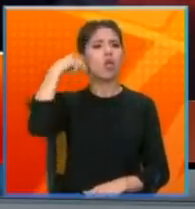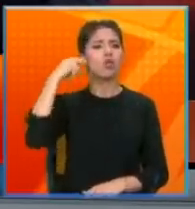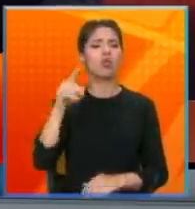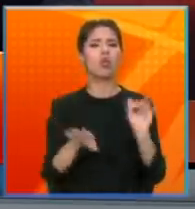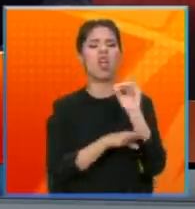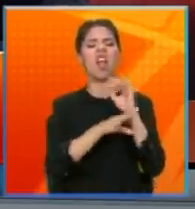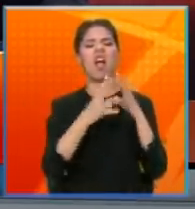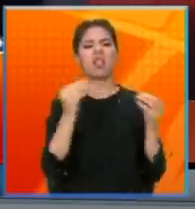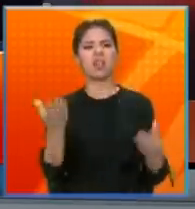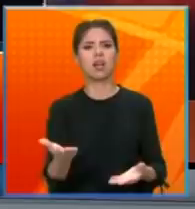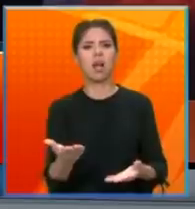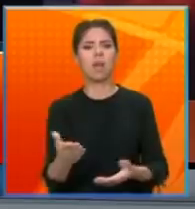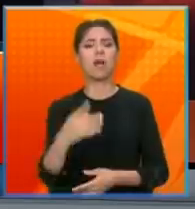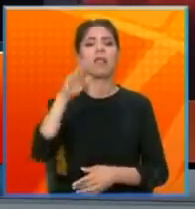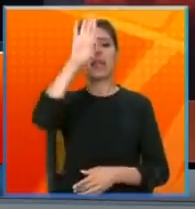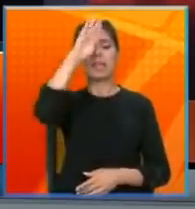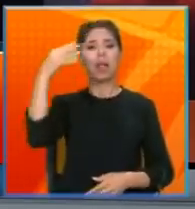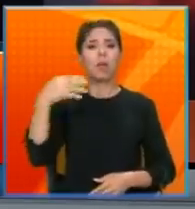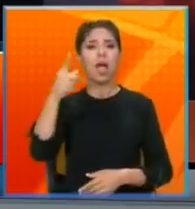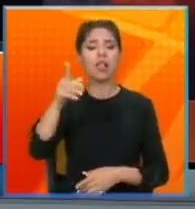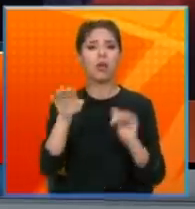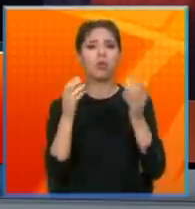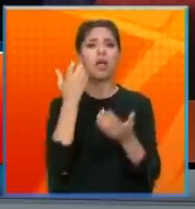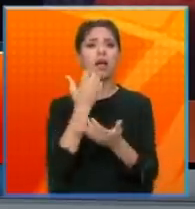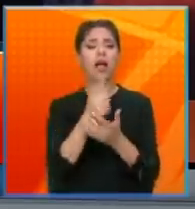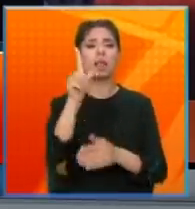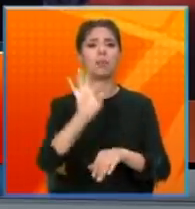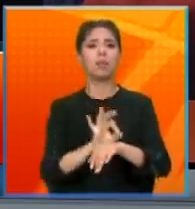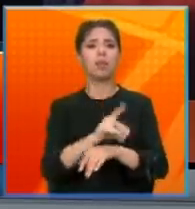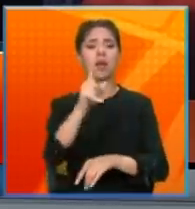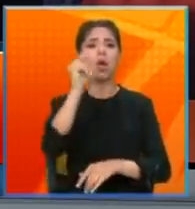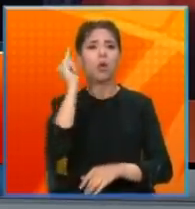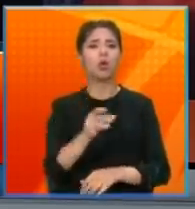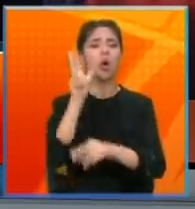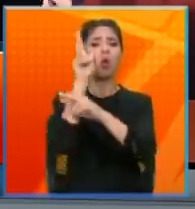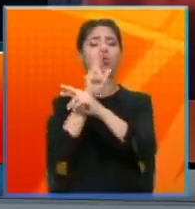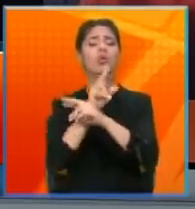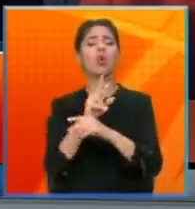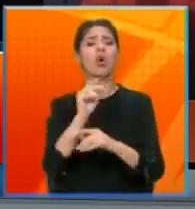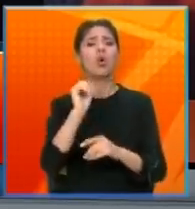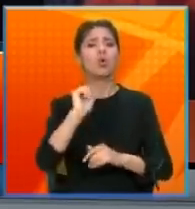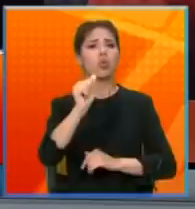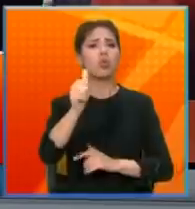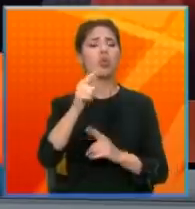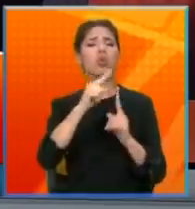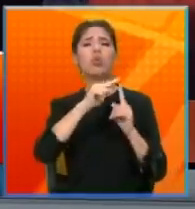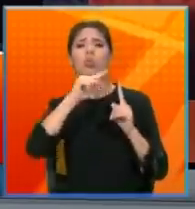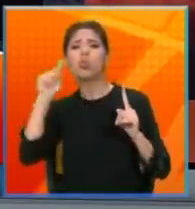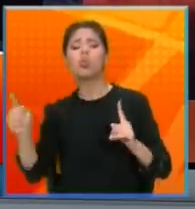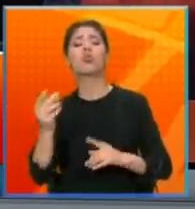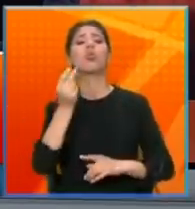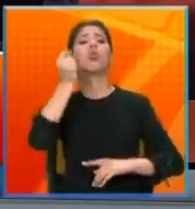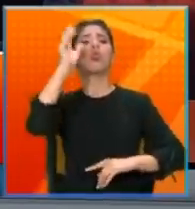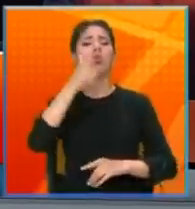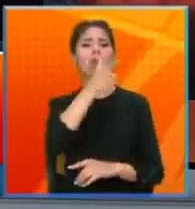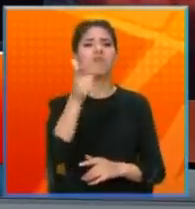Suriyeli hayatını kaybetti. Esenyurt'ta kaydedilen bir anda bu kabus dolu günün uzun süre kolay kolay